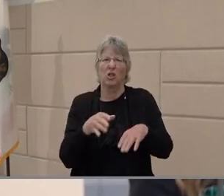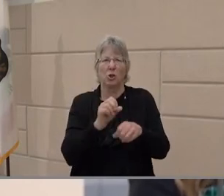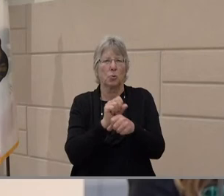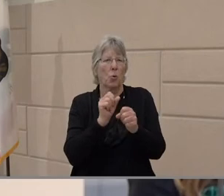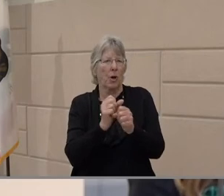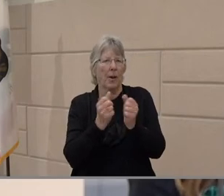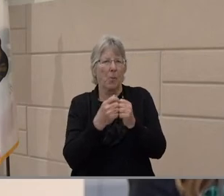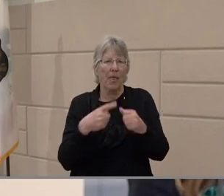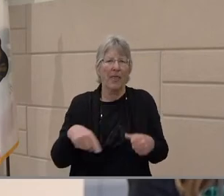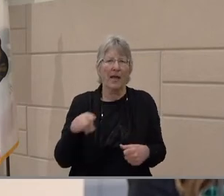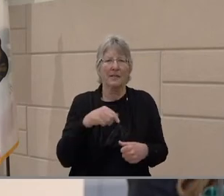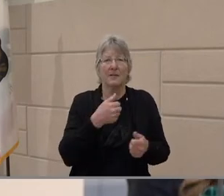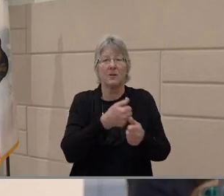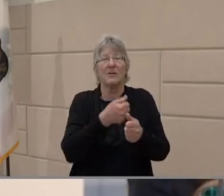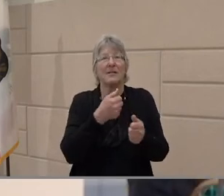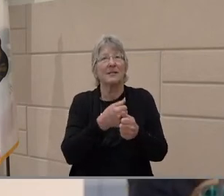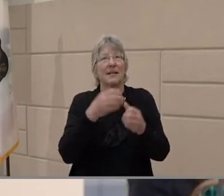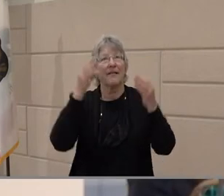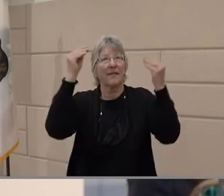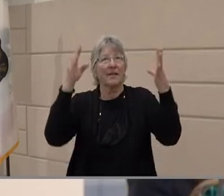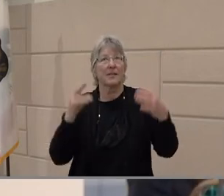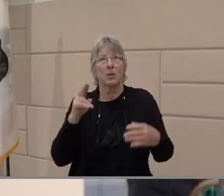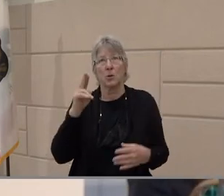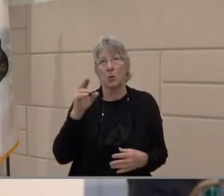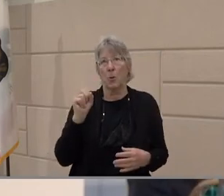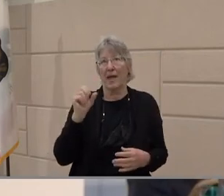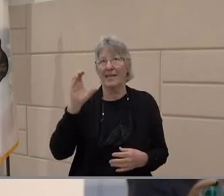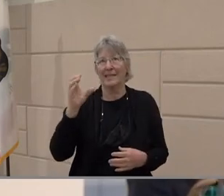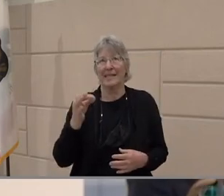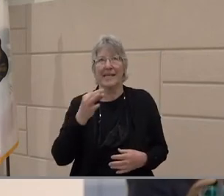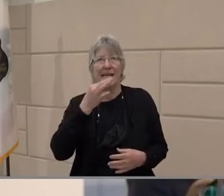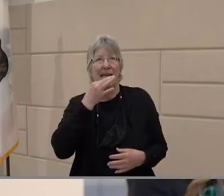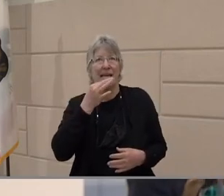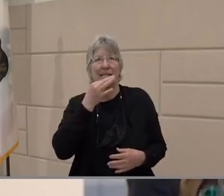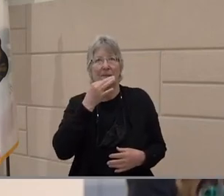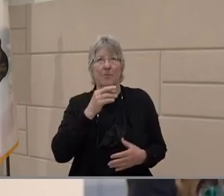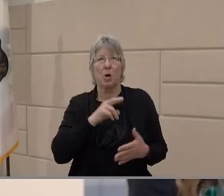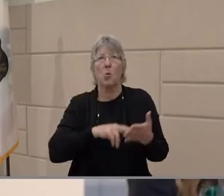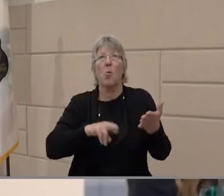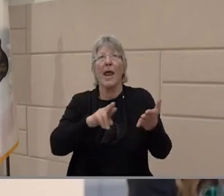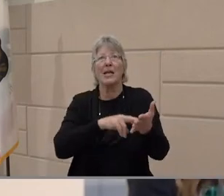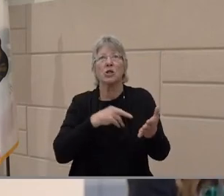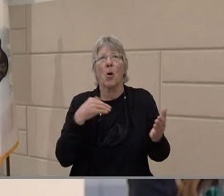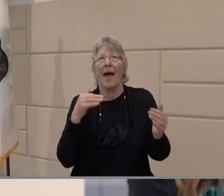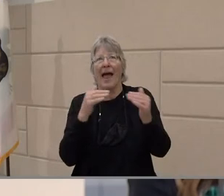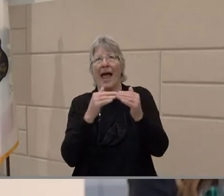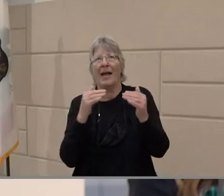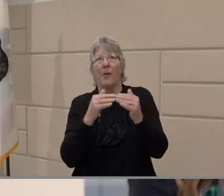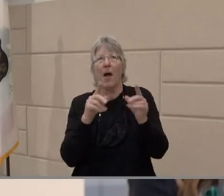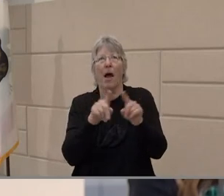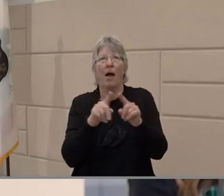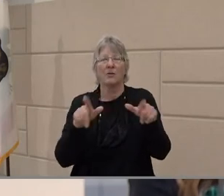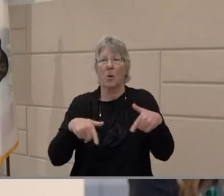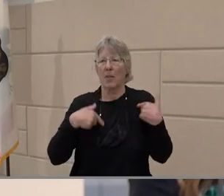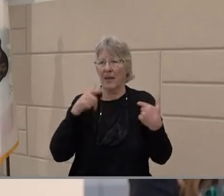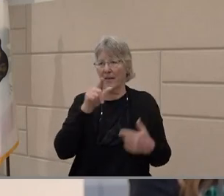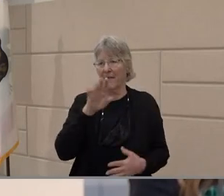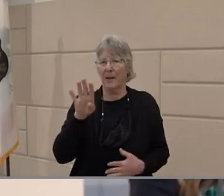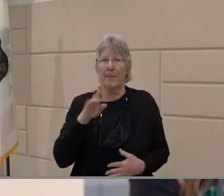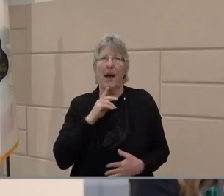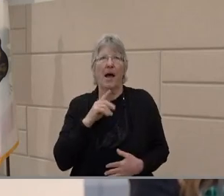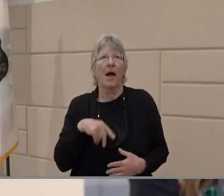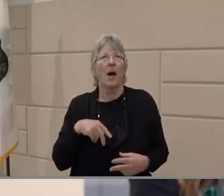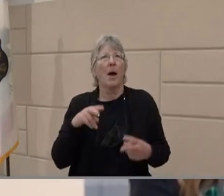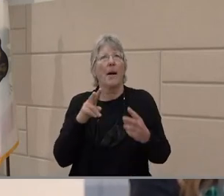លោកដុកទ័រដែលធ្វើជា professor នៅឯនៅសាកលវិទ្យាល័យ